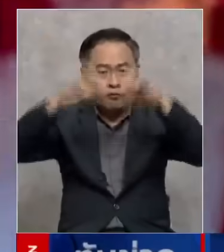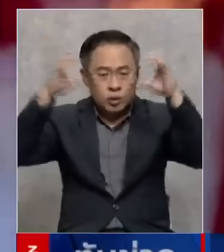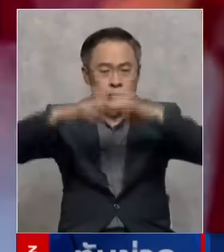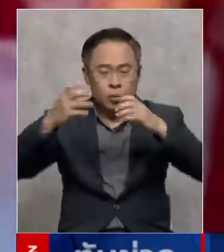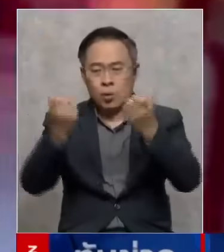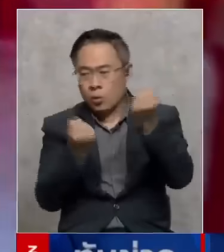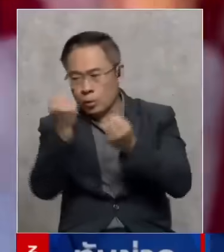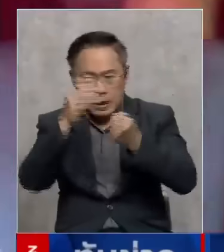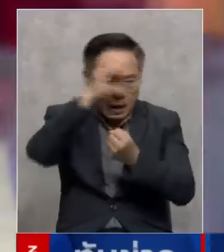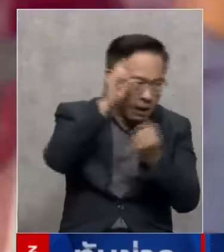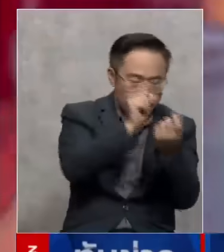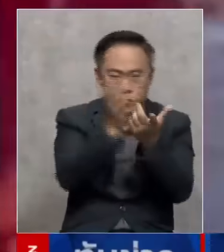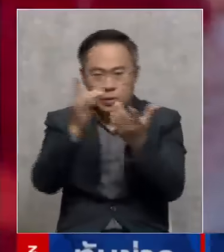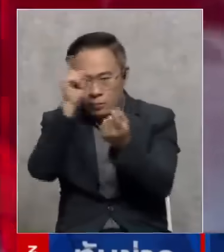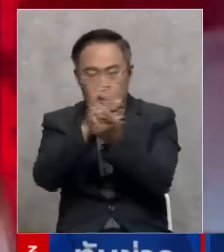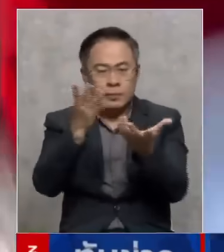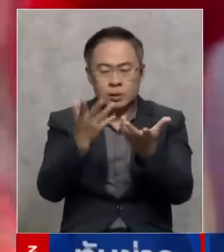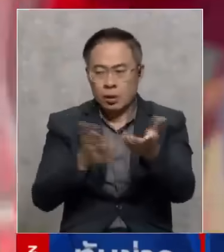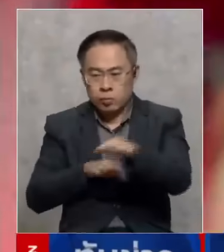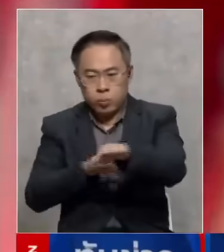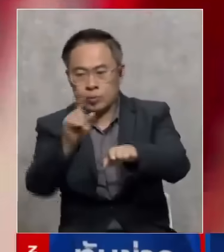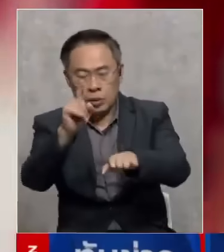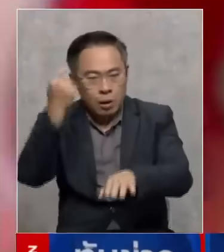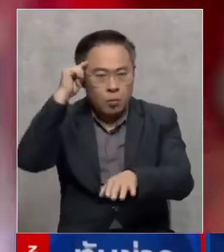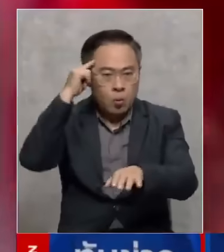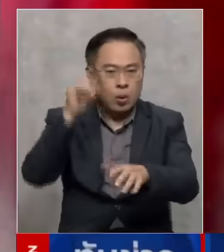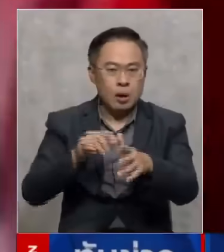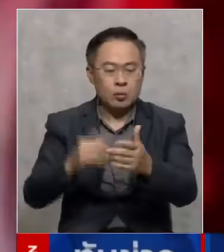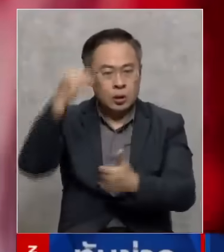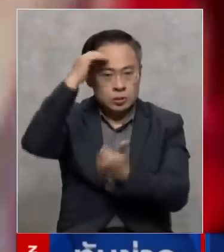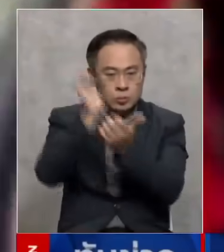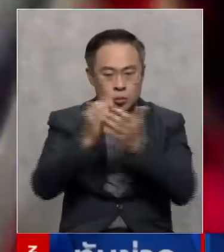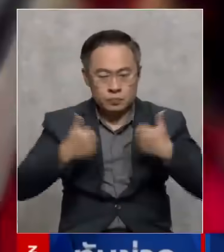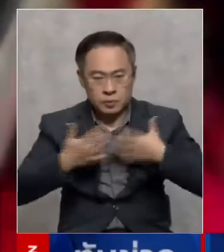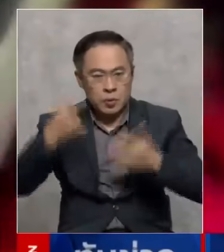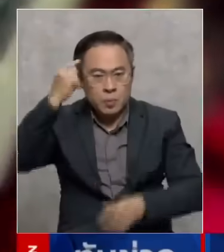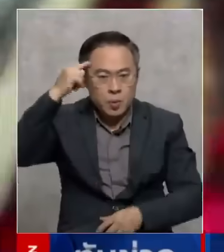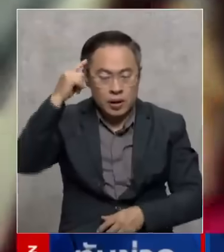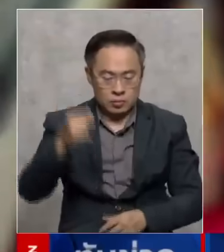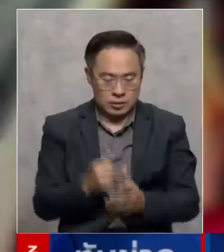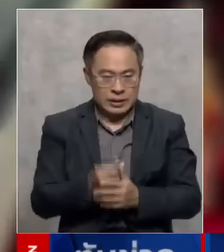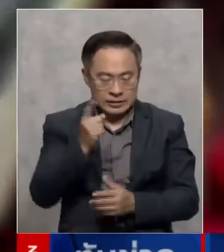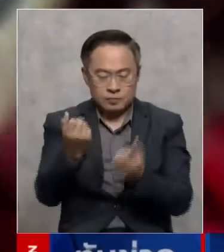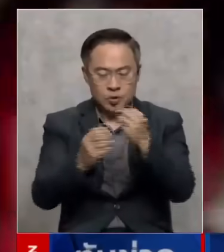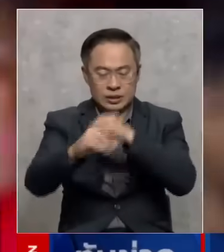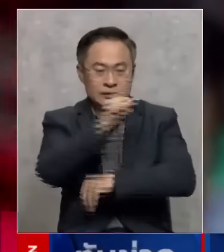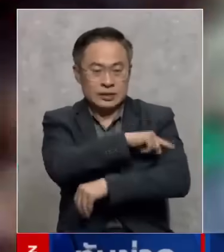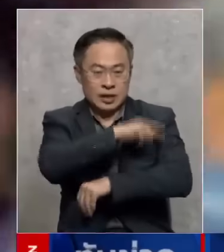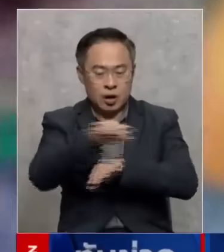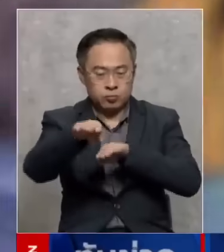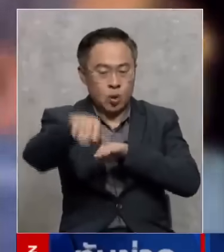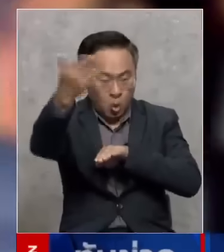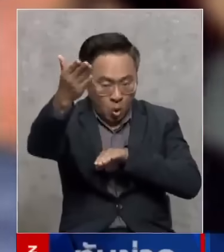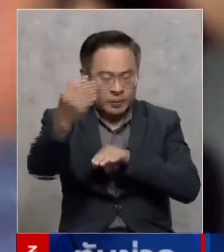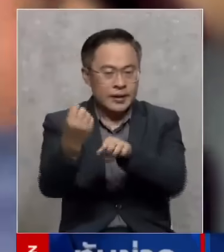ต่างขับหากันไม่เจอค่ะไม่มีคนนำทางแล้วใช่มั้ยไม่รู้รับมีตำรวจตรงไหนมีด่านตรงไหนจนกระทั่งมาถูกตำรวจทาง